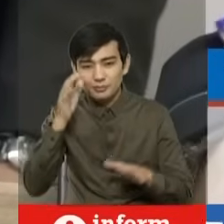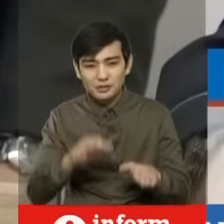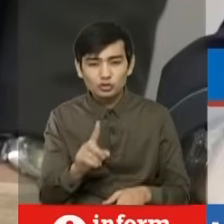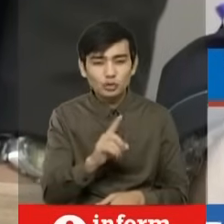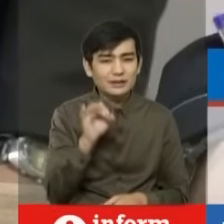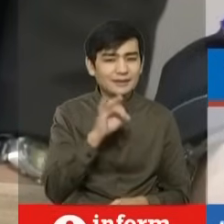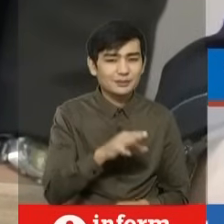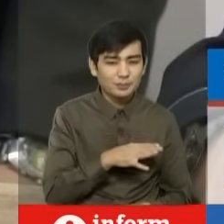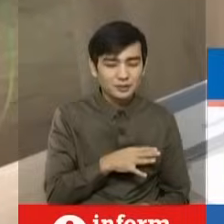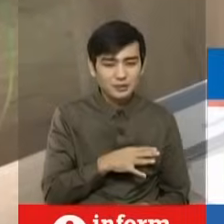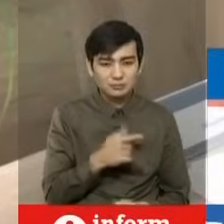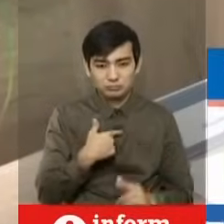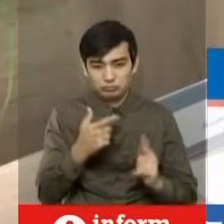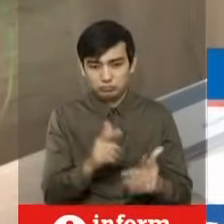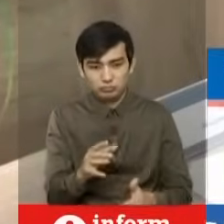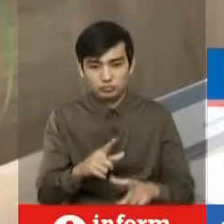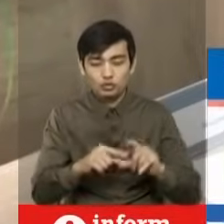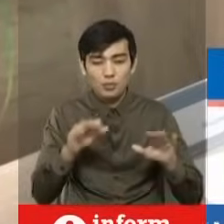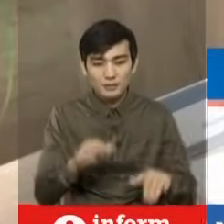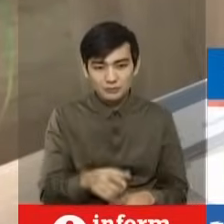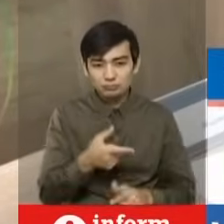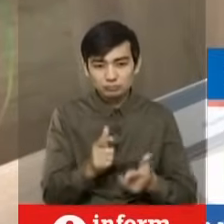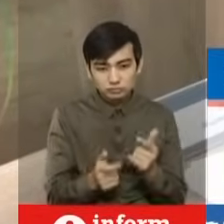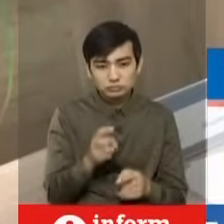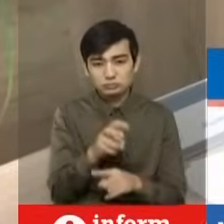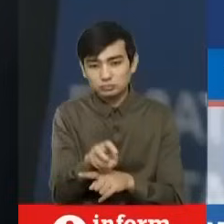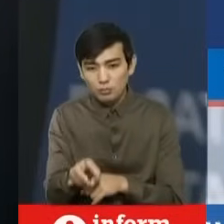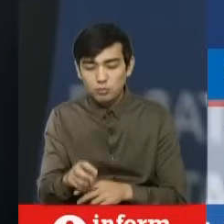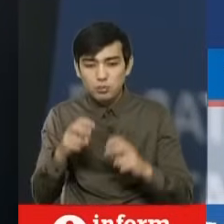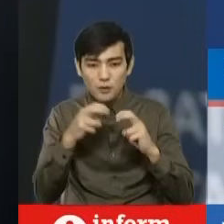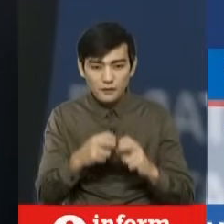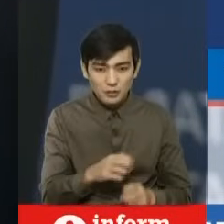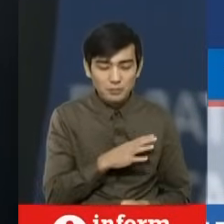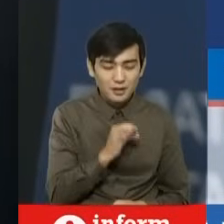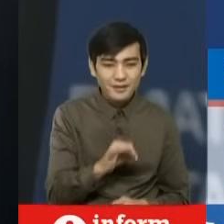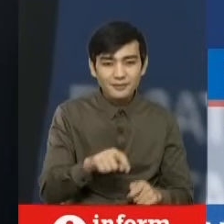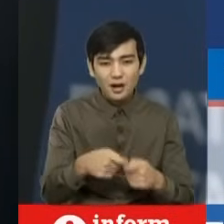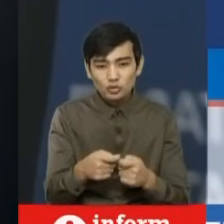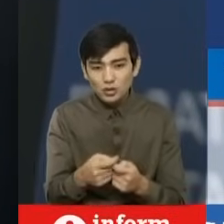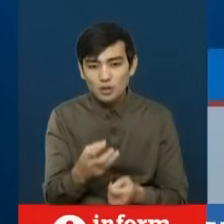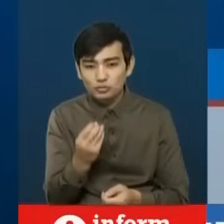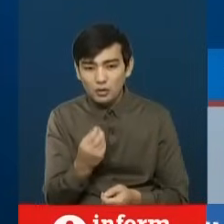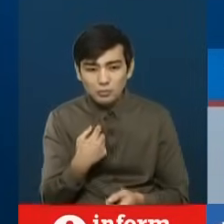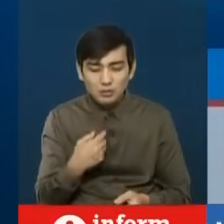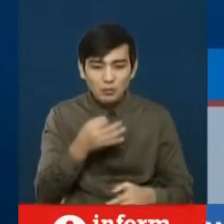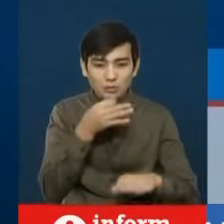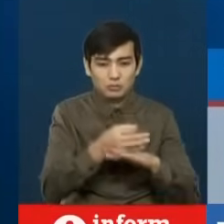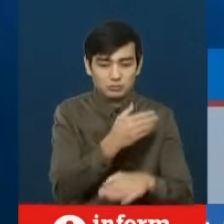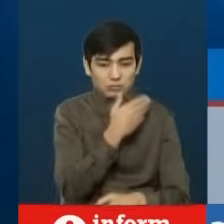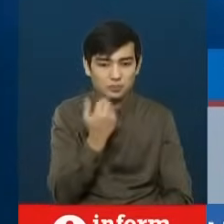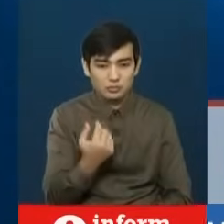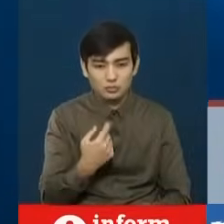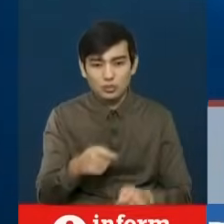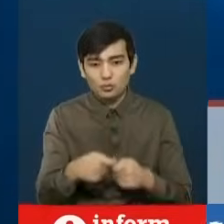интересно оказался не согласен школы они действительно проверяли но результатов проверки ещё нет И вот